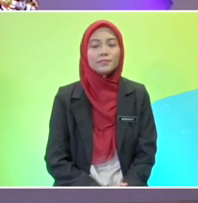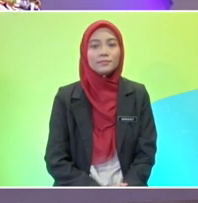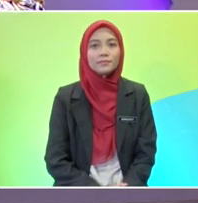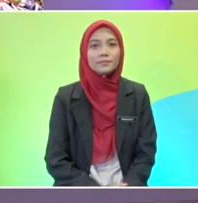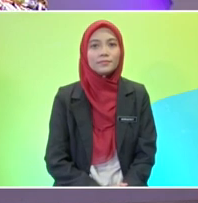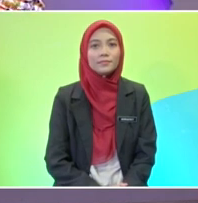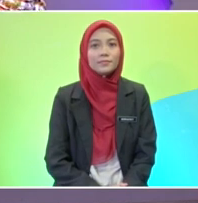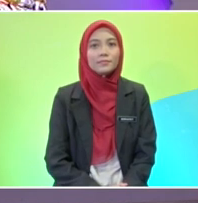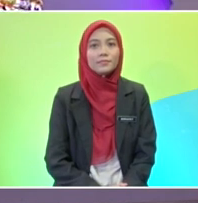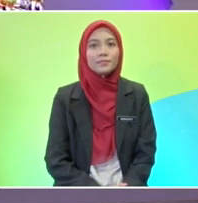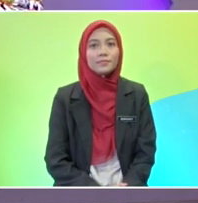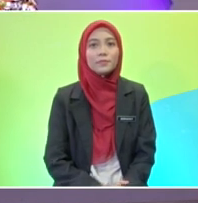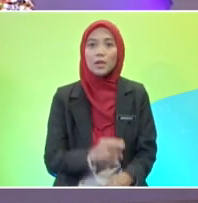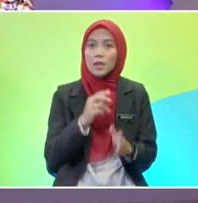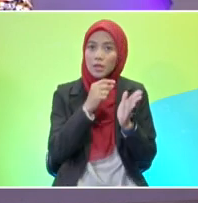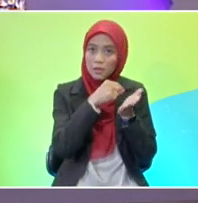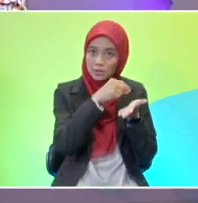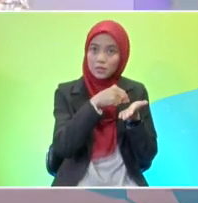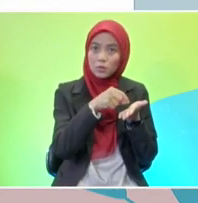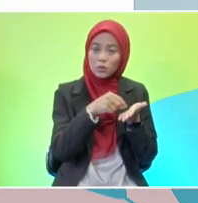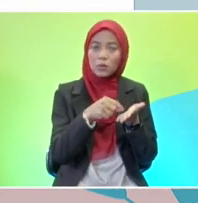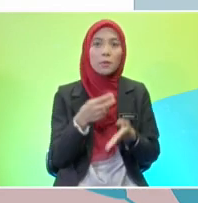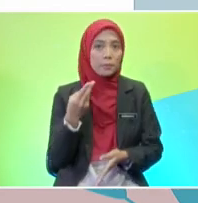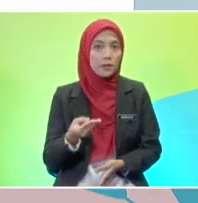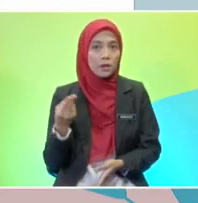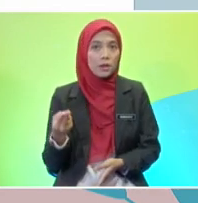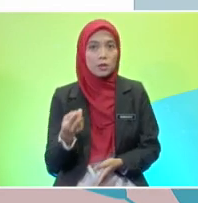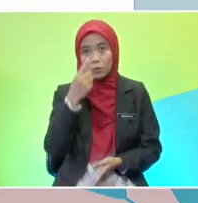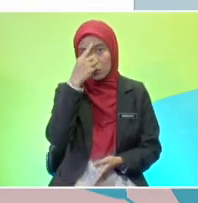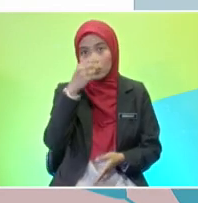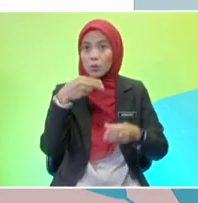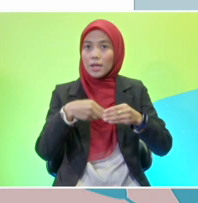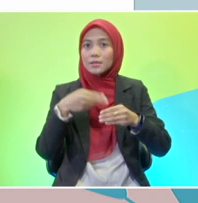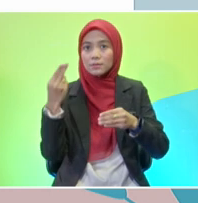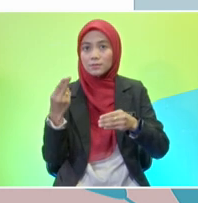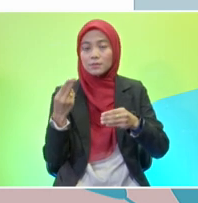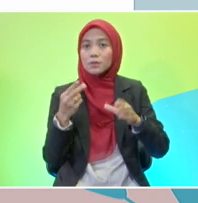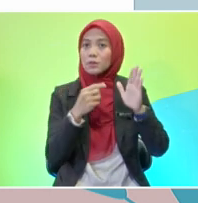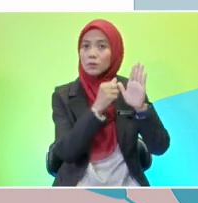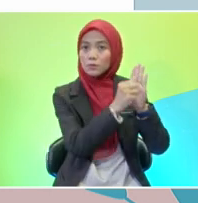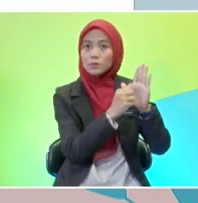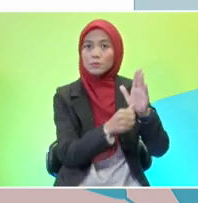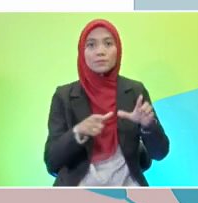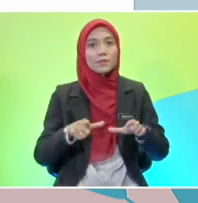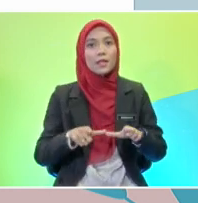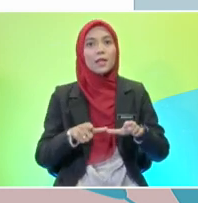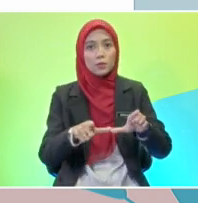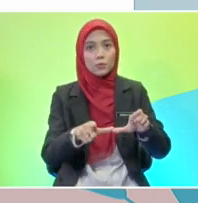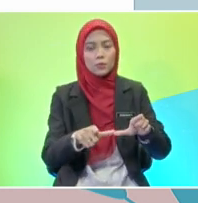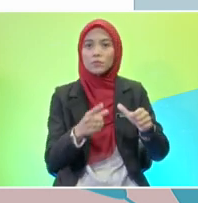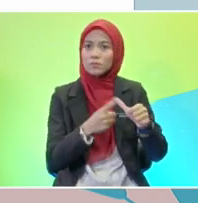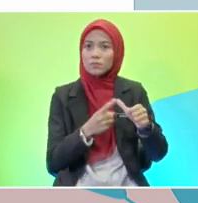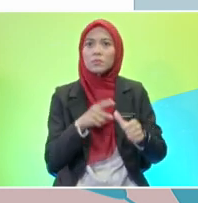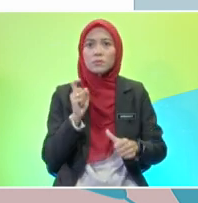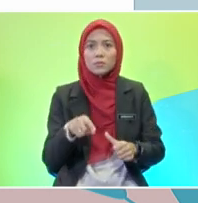Berikut merupakan alat dan bahan untuk menghasilkan seni ukiran kayu yang pertama seni ukiran perlu menggunakan